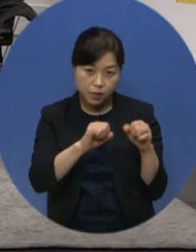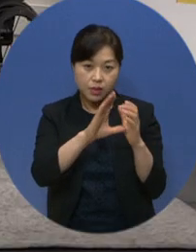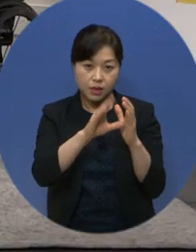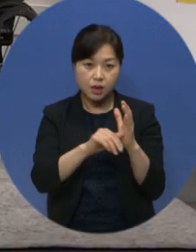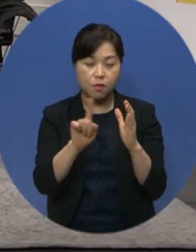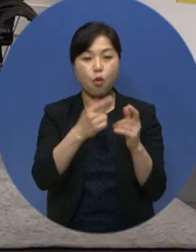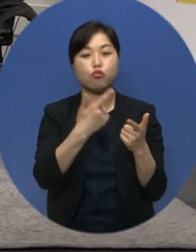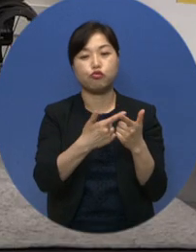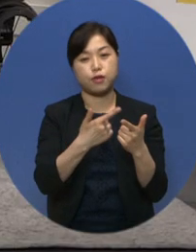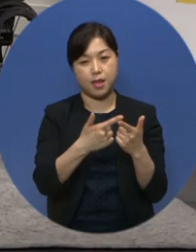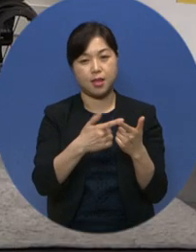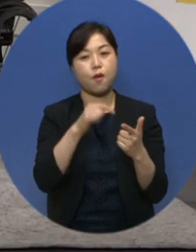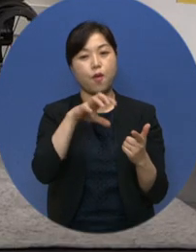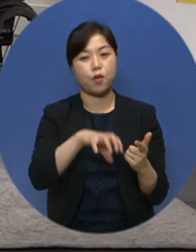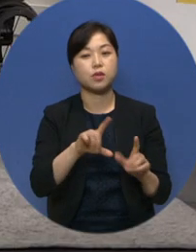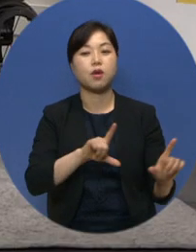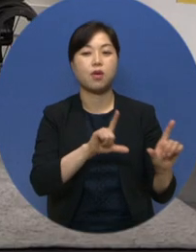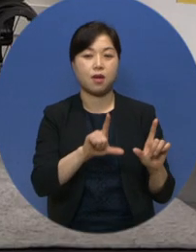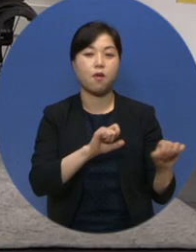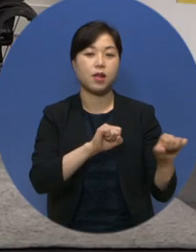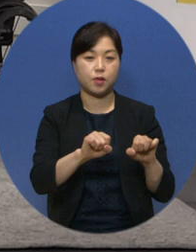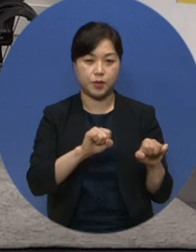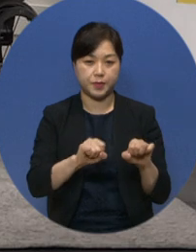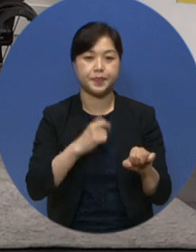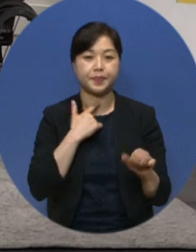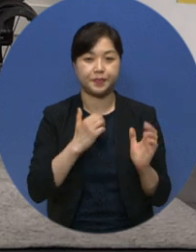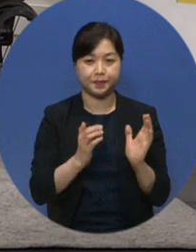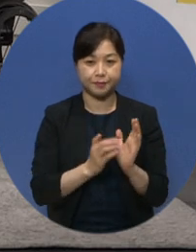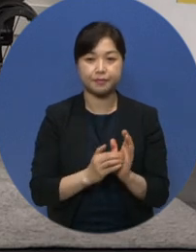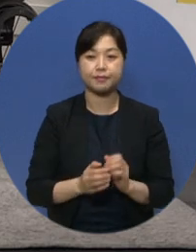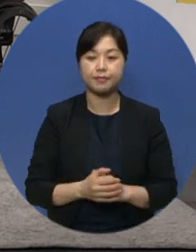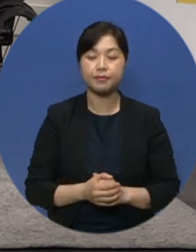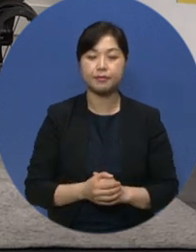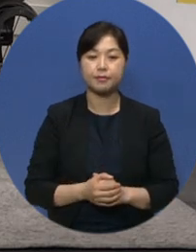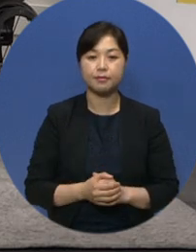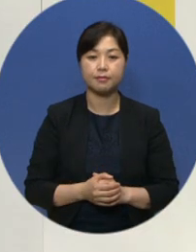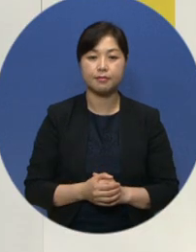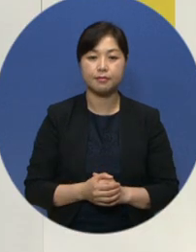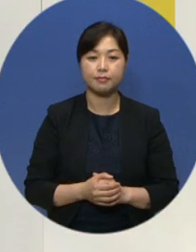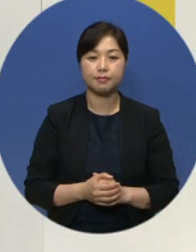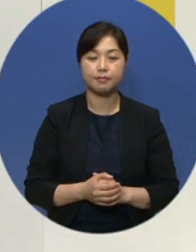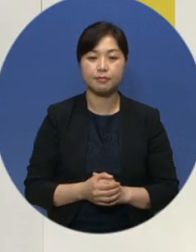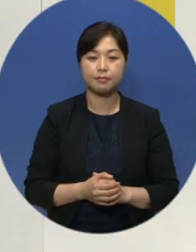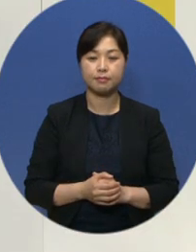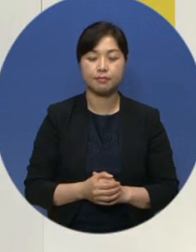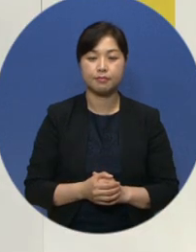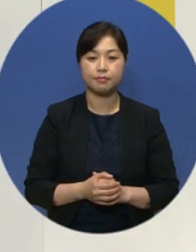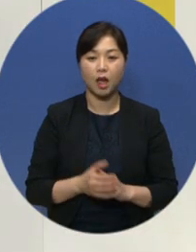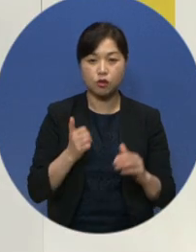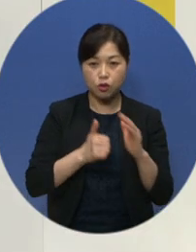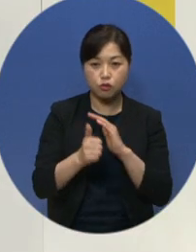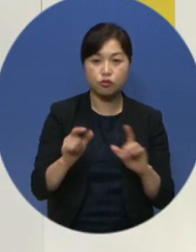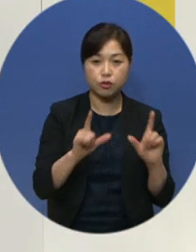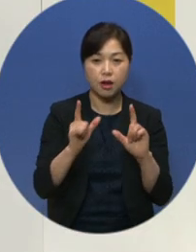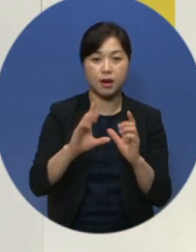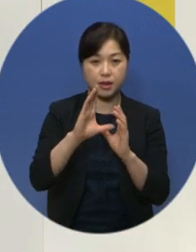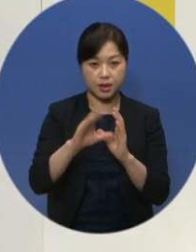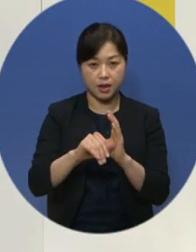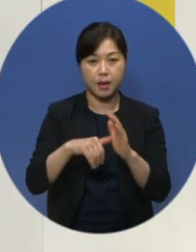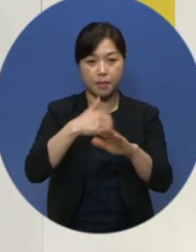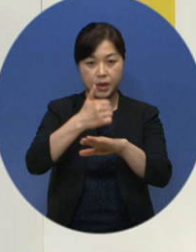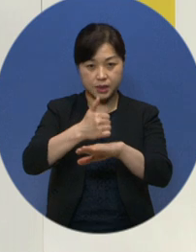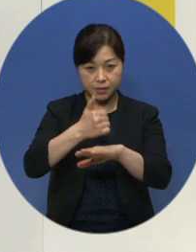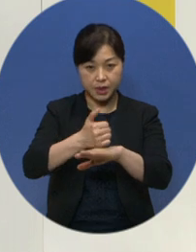4 하게 됐습니다 그래 그러니까 예 거기서 내 서예 하다가 이제 선수 생활하면서 마지막에는 인제